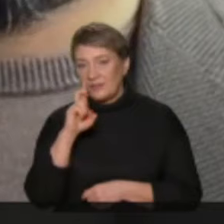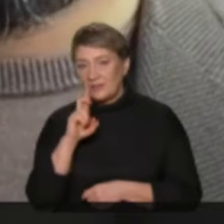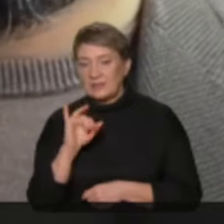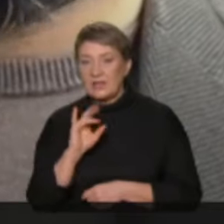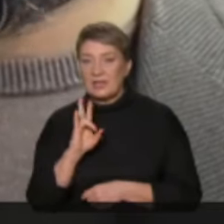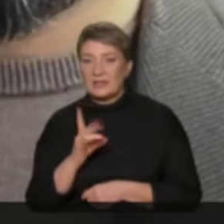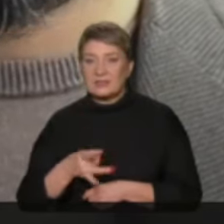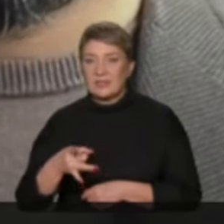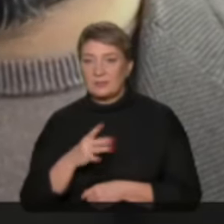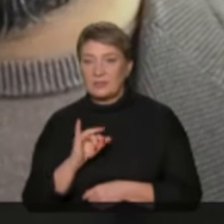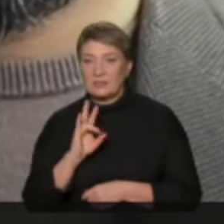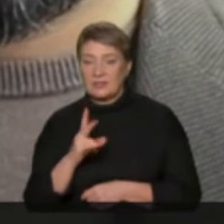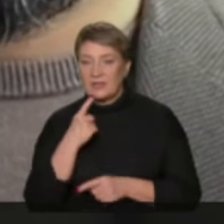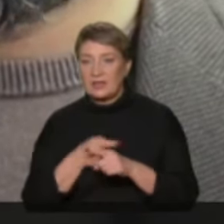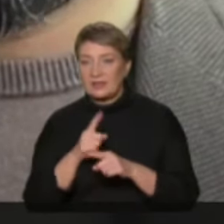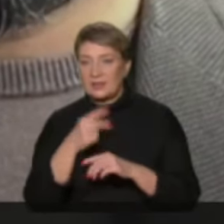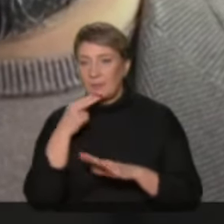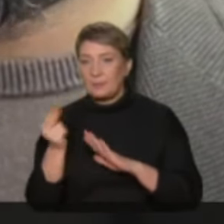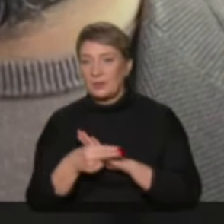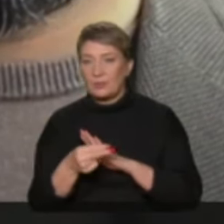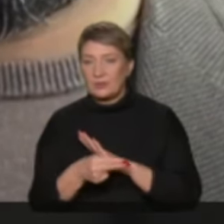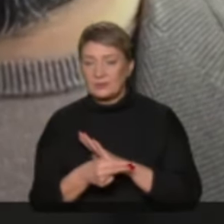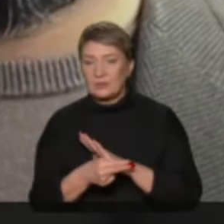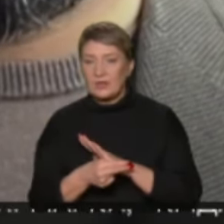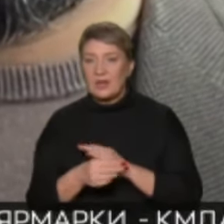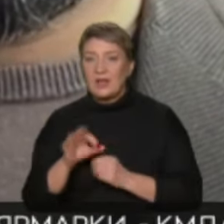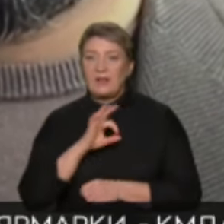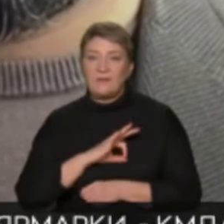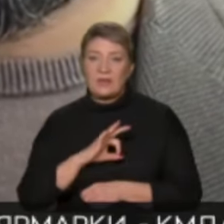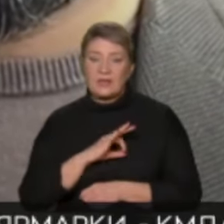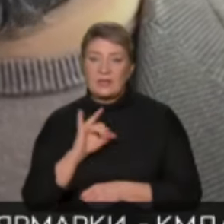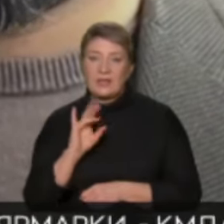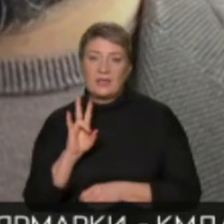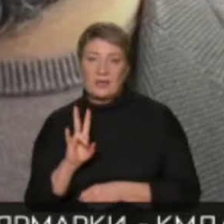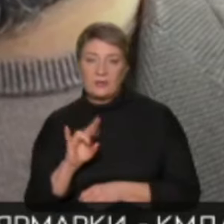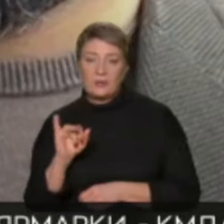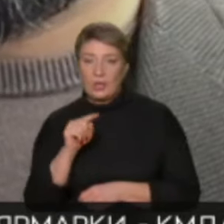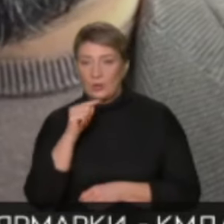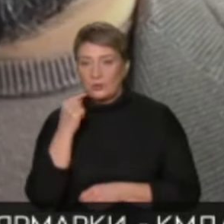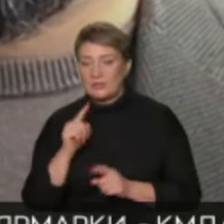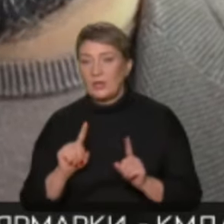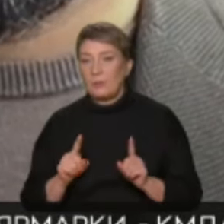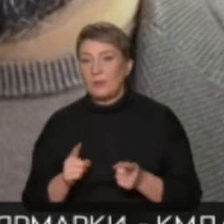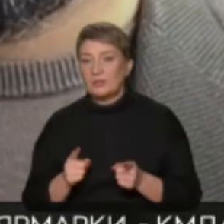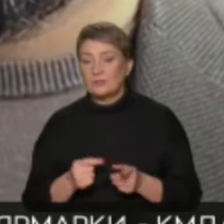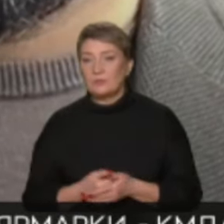Оскільки ця пропаганда вигідна іменно Ірану і Росії. И почему...